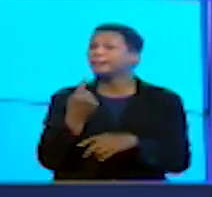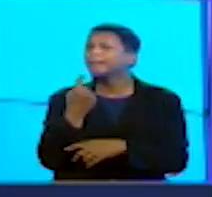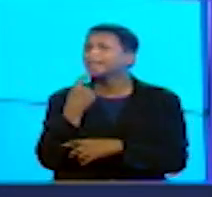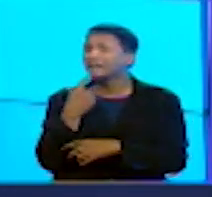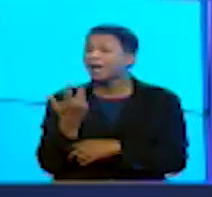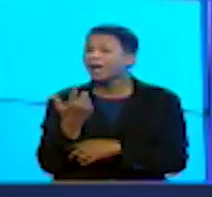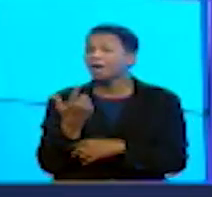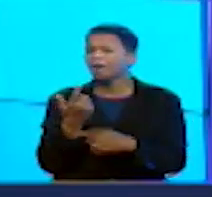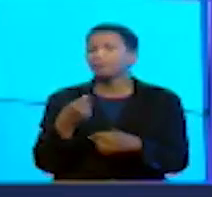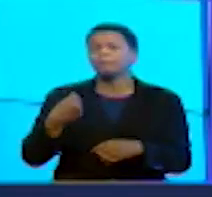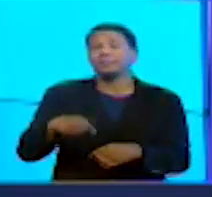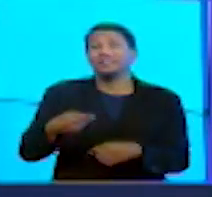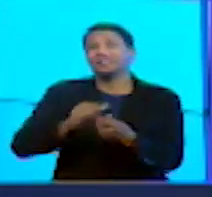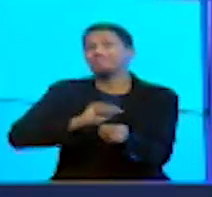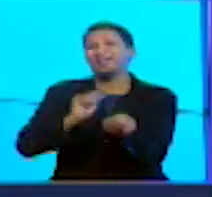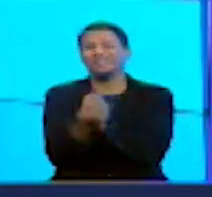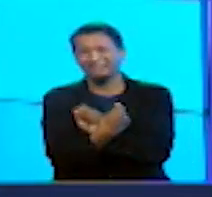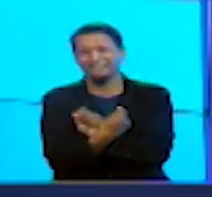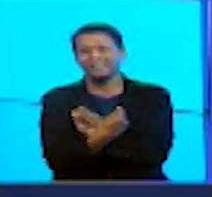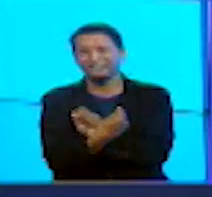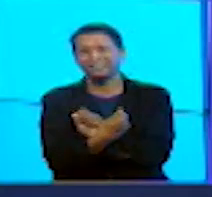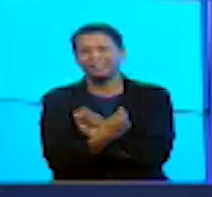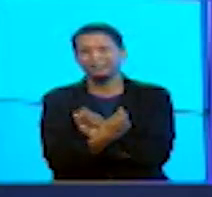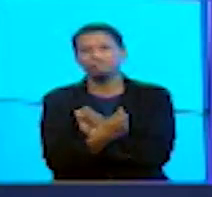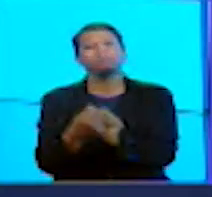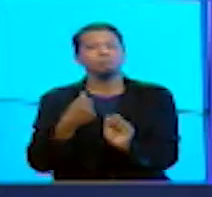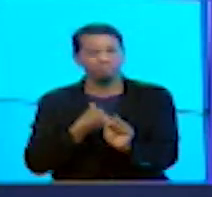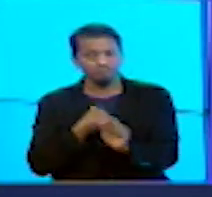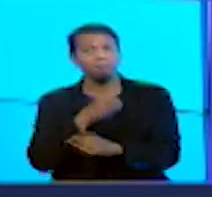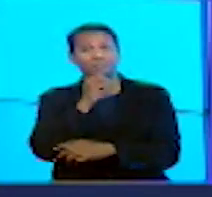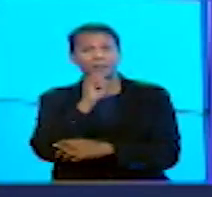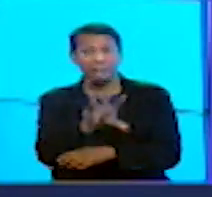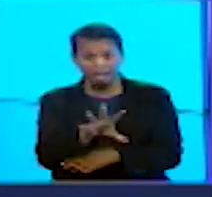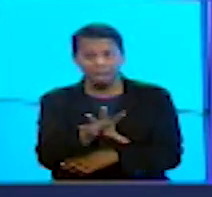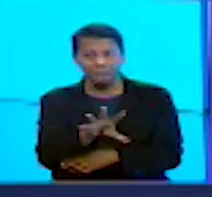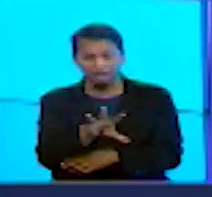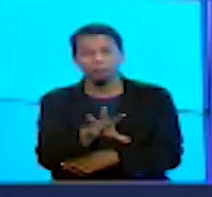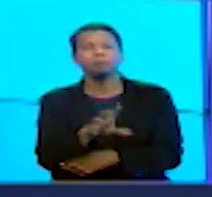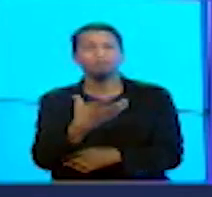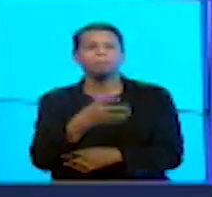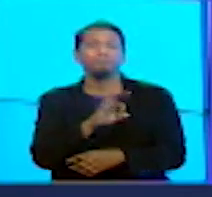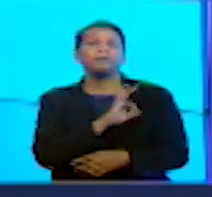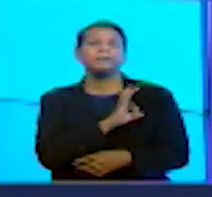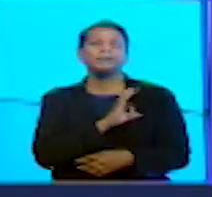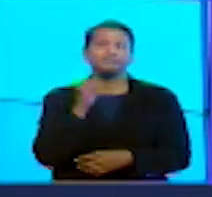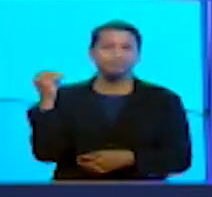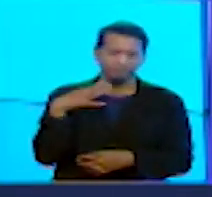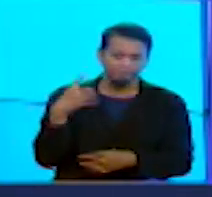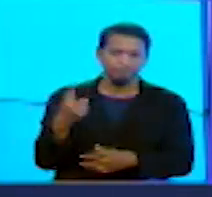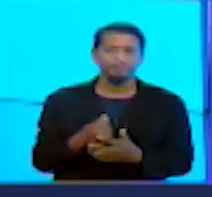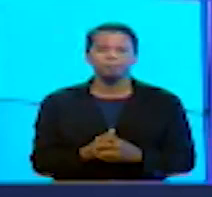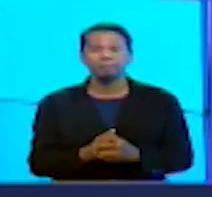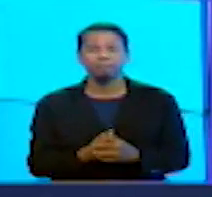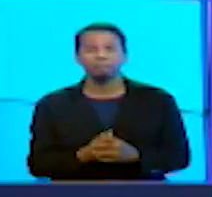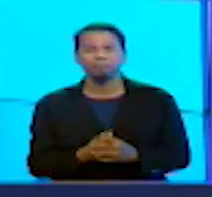atau pergantian, lagi-lagi saya harus mengatakan bahwa ini adalah hak prerogatif Bapak Presiden. Dan tidak ada satu orang pun bisa